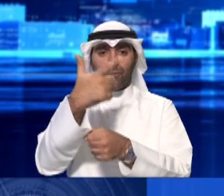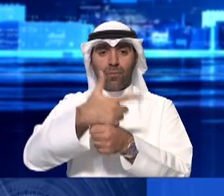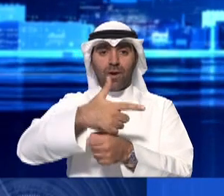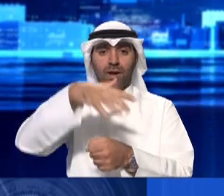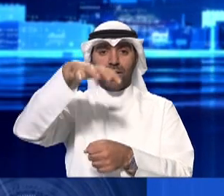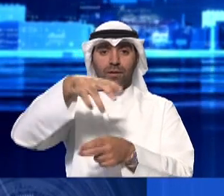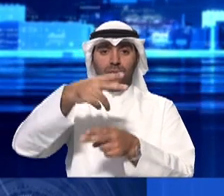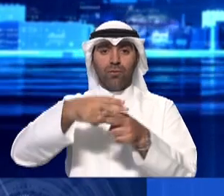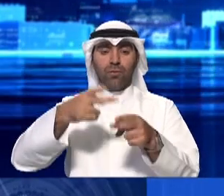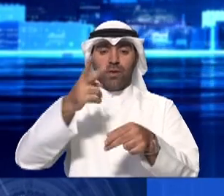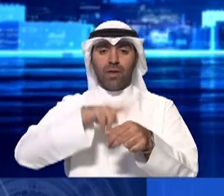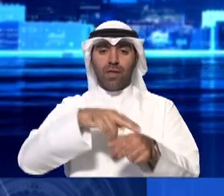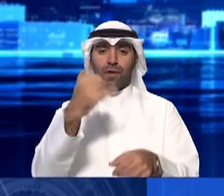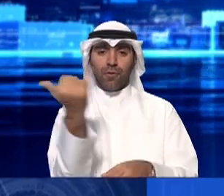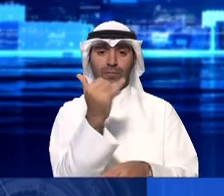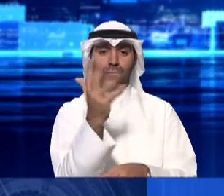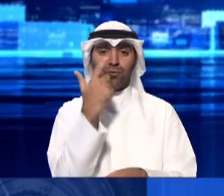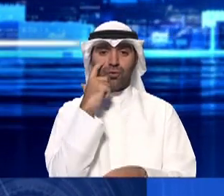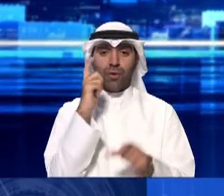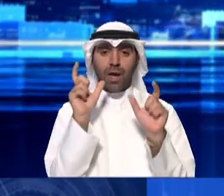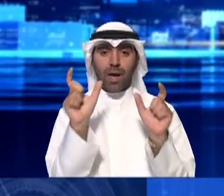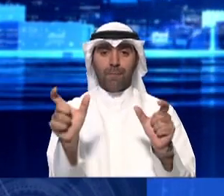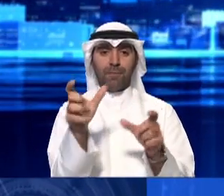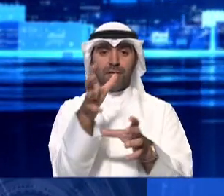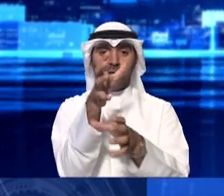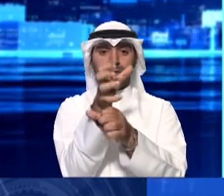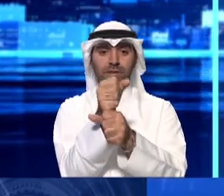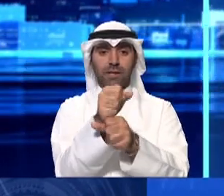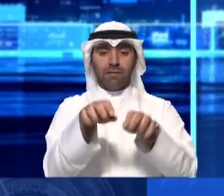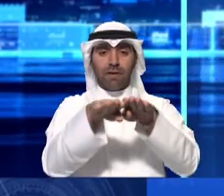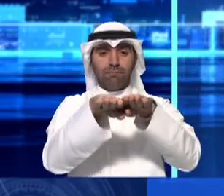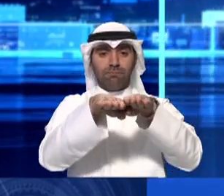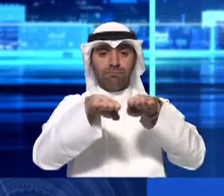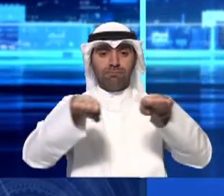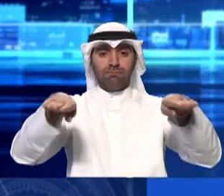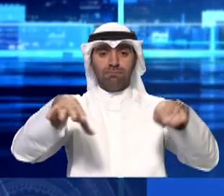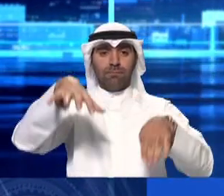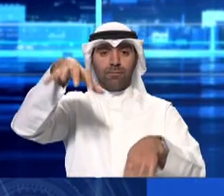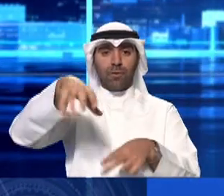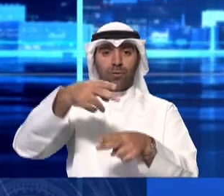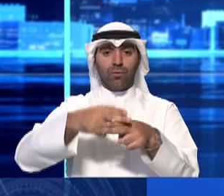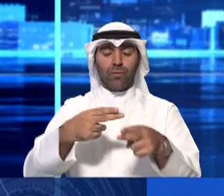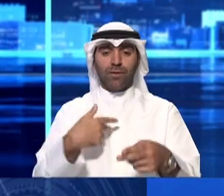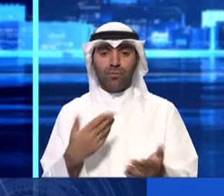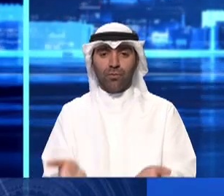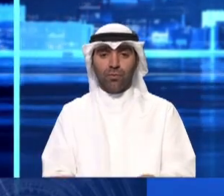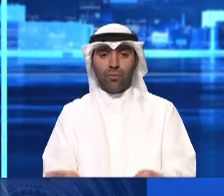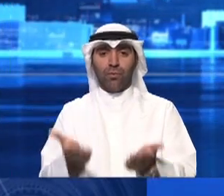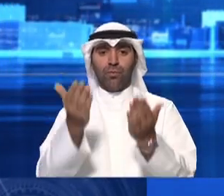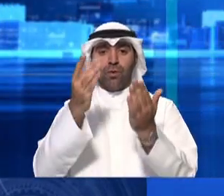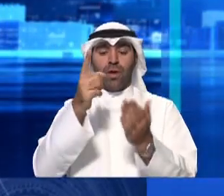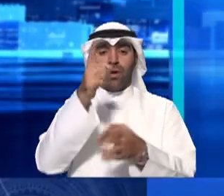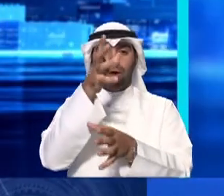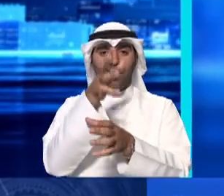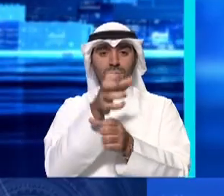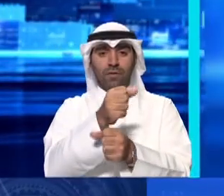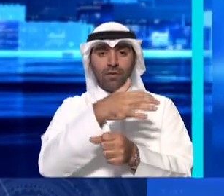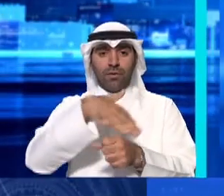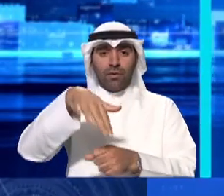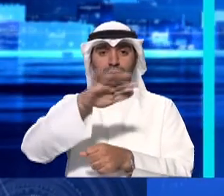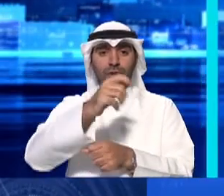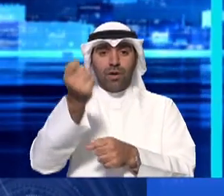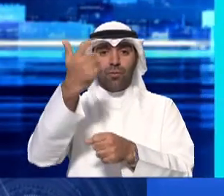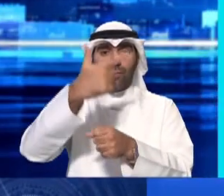تدعيم استقرار البلاد، مبتهلا إلى الله تبارك وتعالى أن يوفق سمو ولي العهد الأمين وأن يسدد